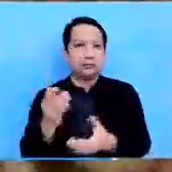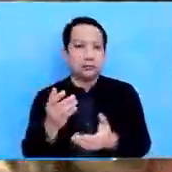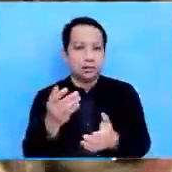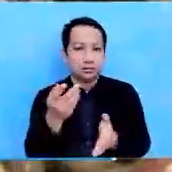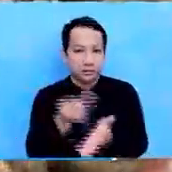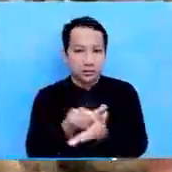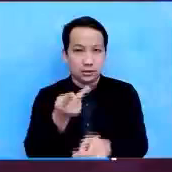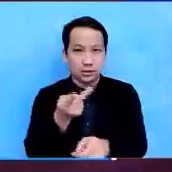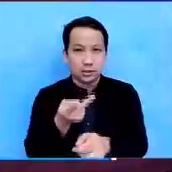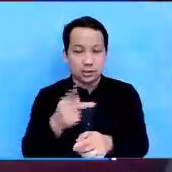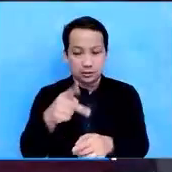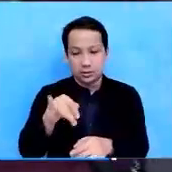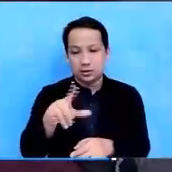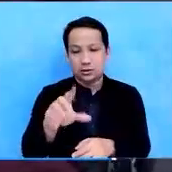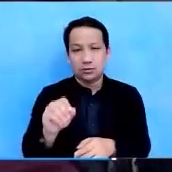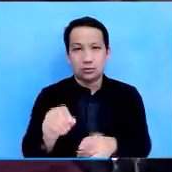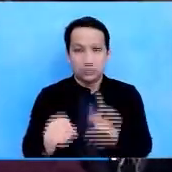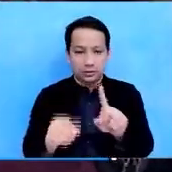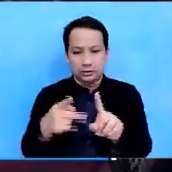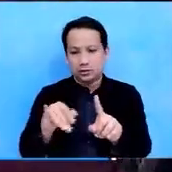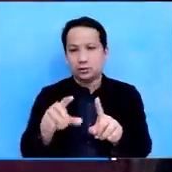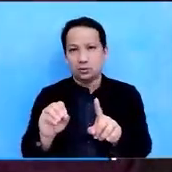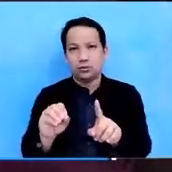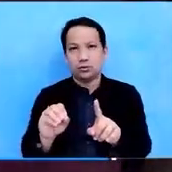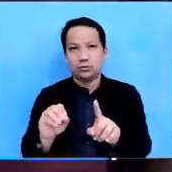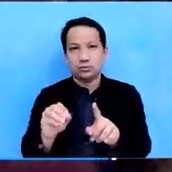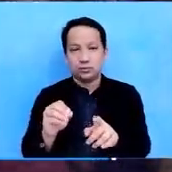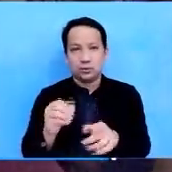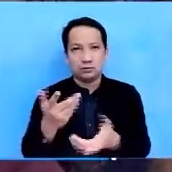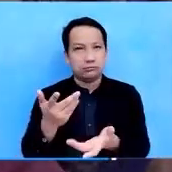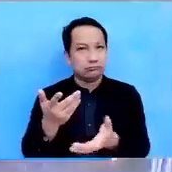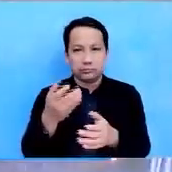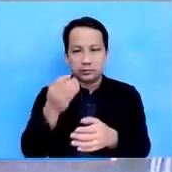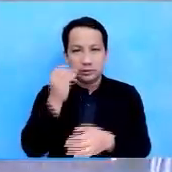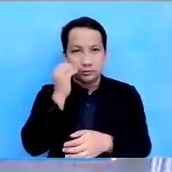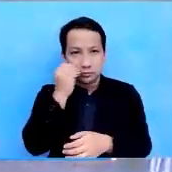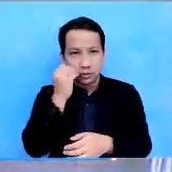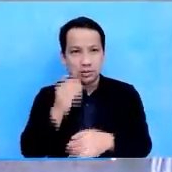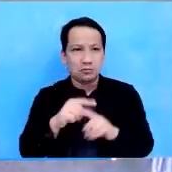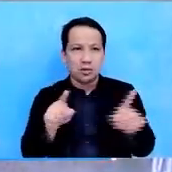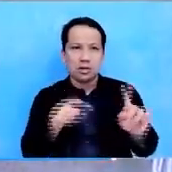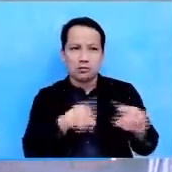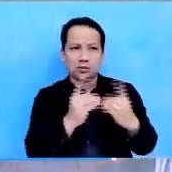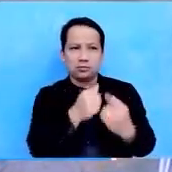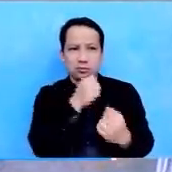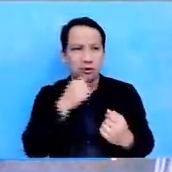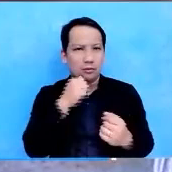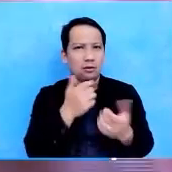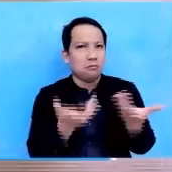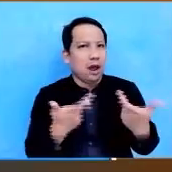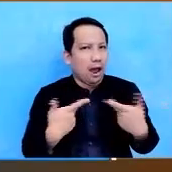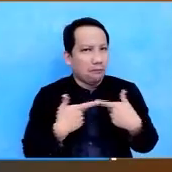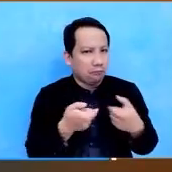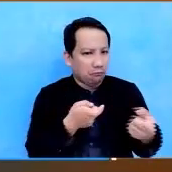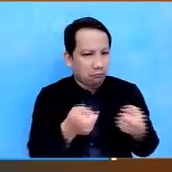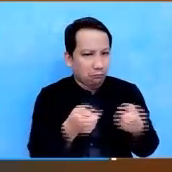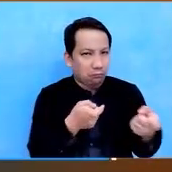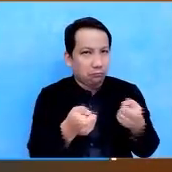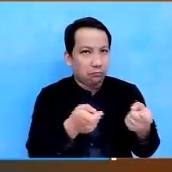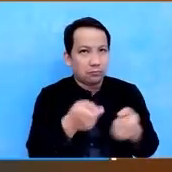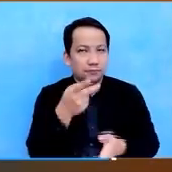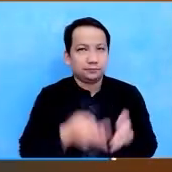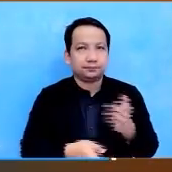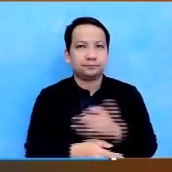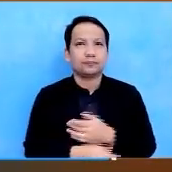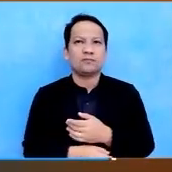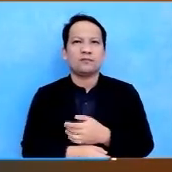sibuyas sa palengke. Kaya ang DA hindi sinasantabi ang posibilidad na may nagmamanipula ng presyo. At this point kasi